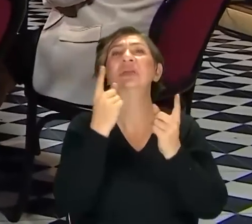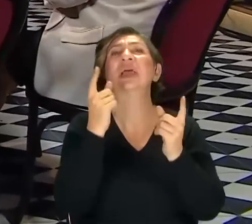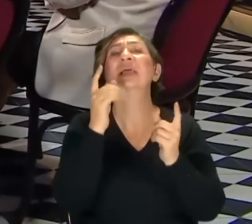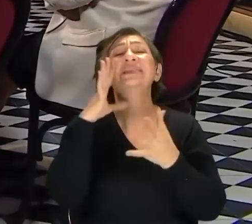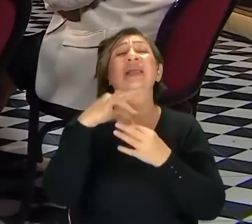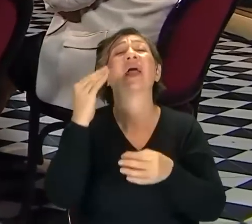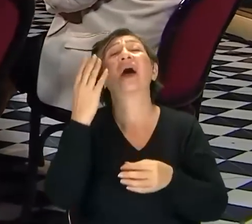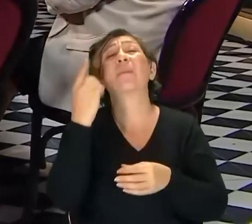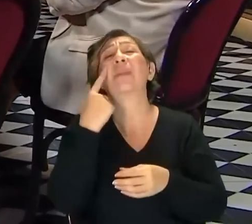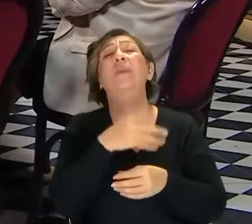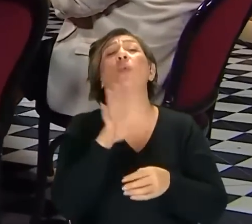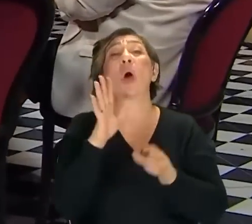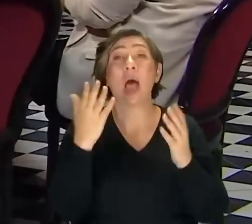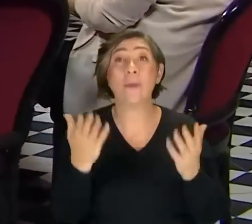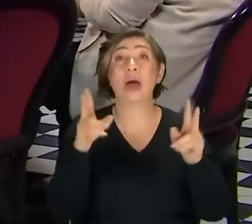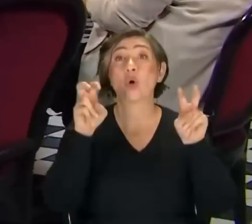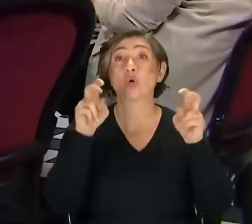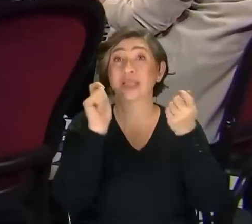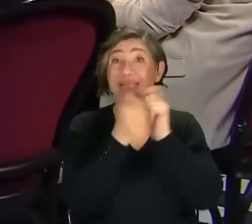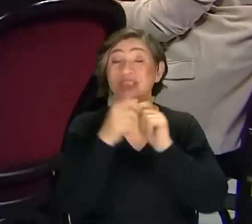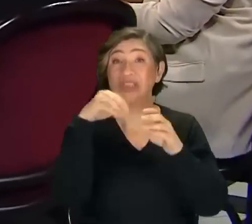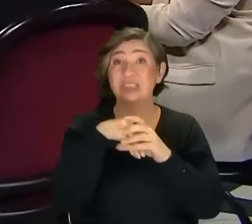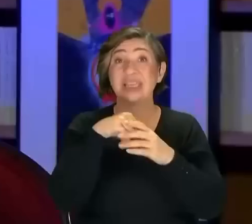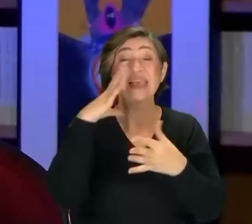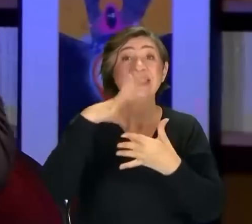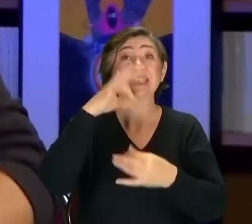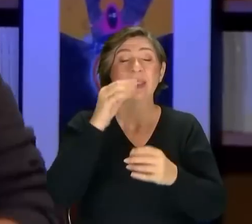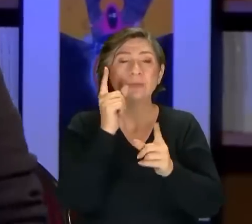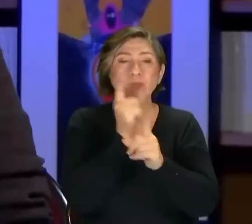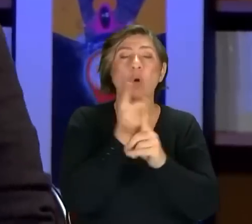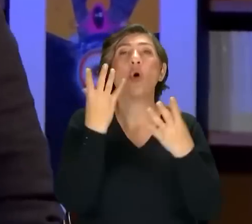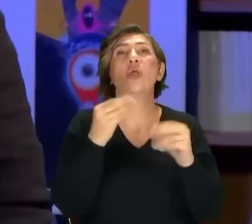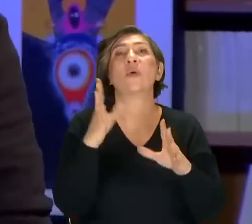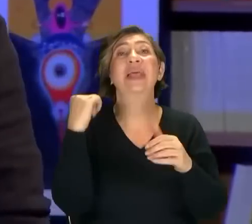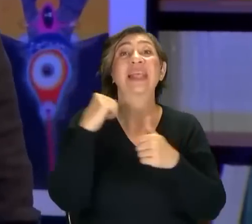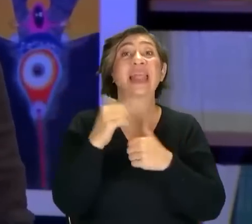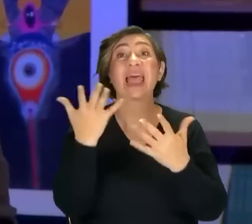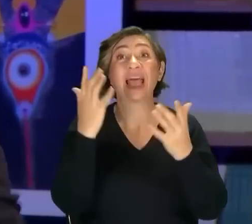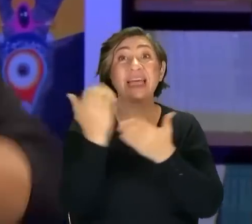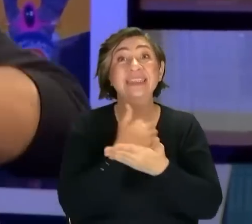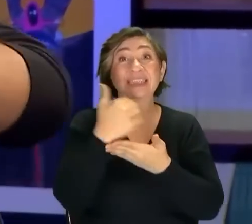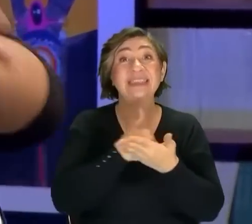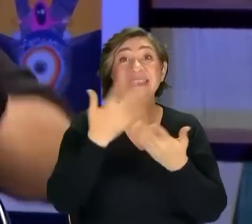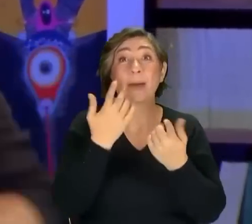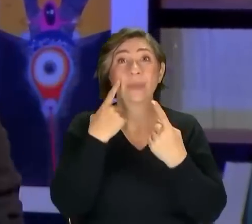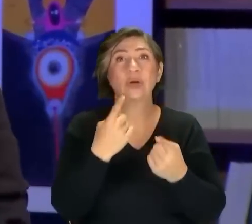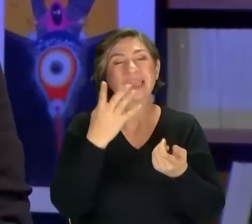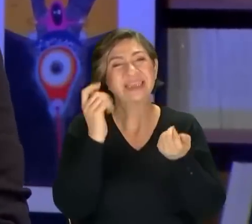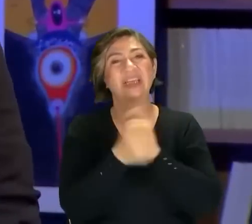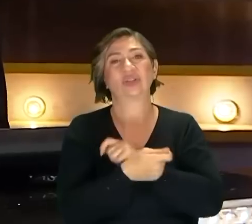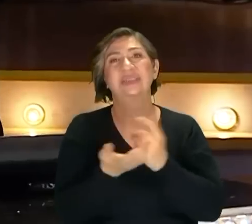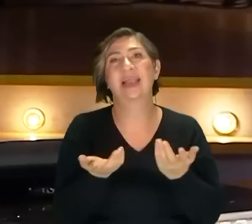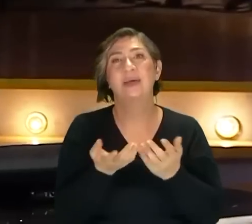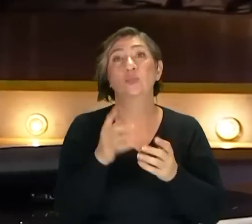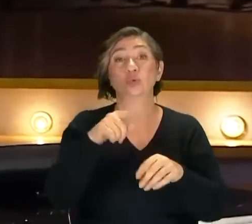insanlar yemiyor. Ama konu da değiştiği için insanlar adapte olamıyor. Ve yine ne kazanırız diye bakıyorlar. Hani keşke değiştirseler. Biz de